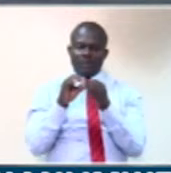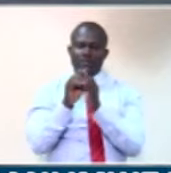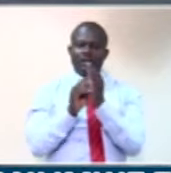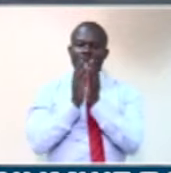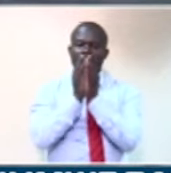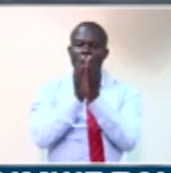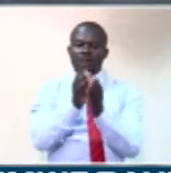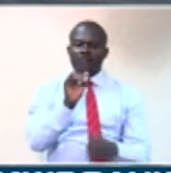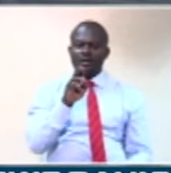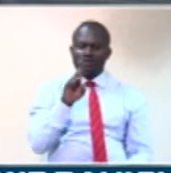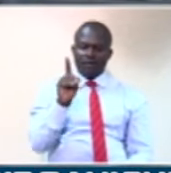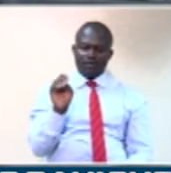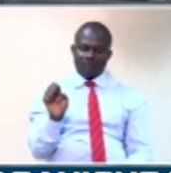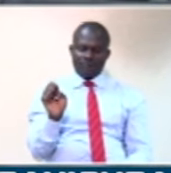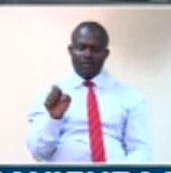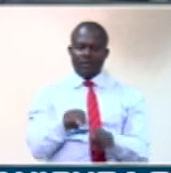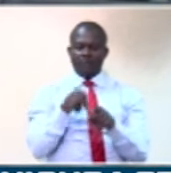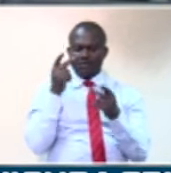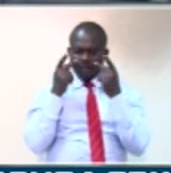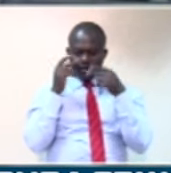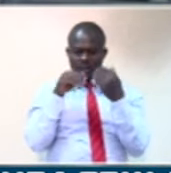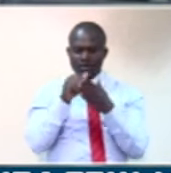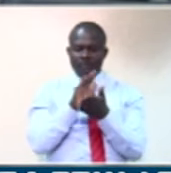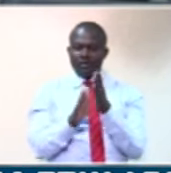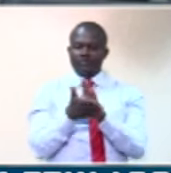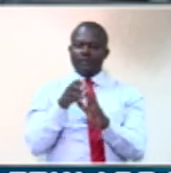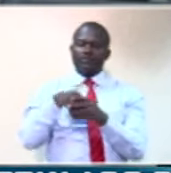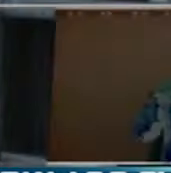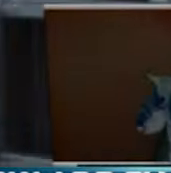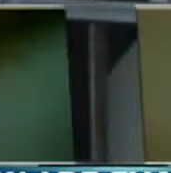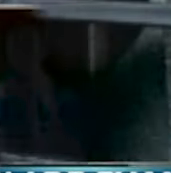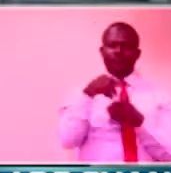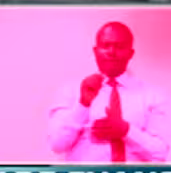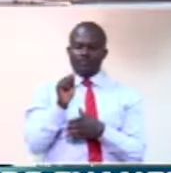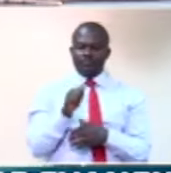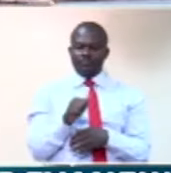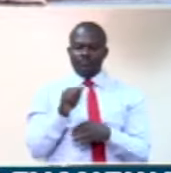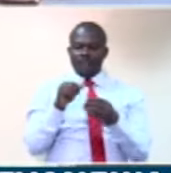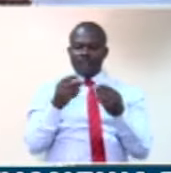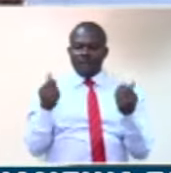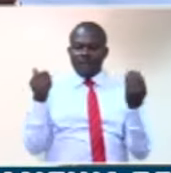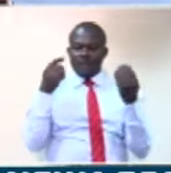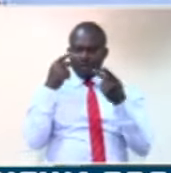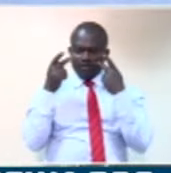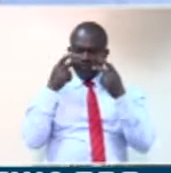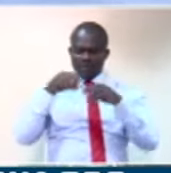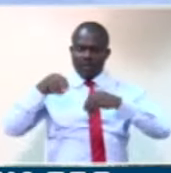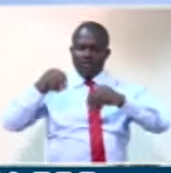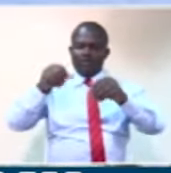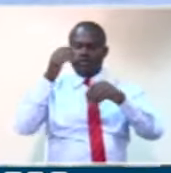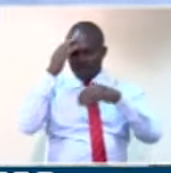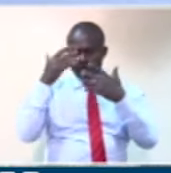ka Rusizi Jean Claude Nzeyimana. Nawe ubona ko isambaza ziri gushira muri iki kiyaga cya Kivu akabona byakemurwa no kubona umurama, kuko imyaka